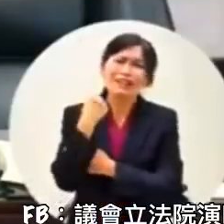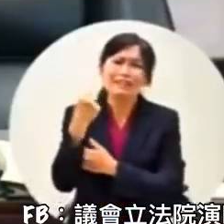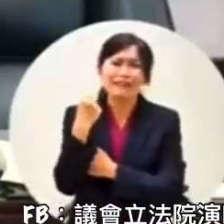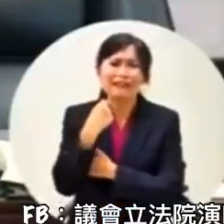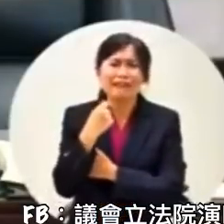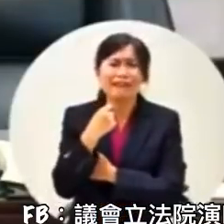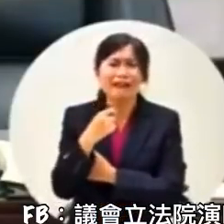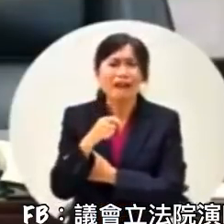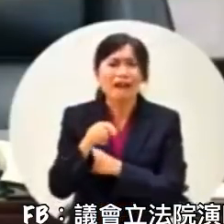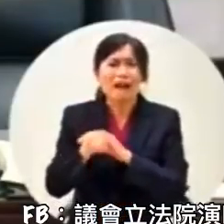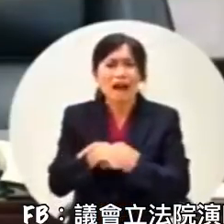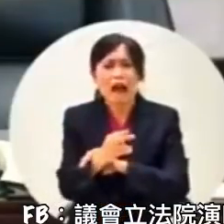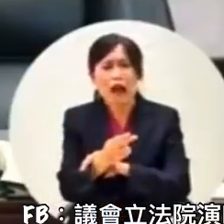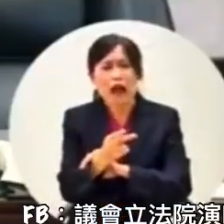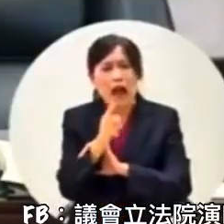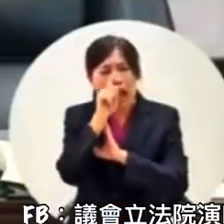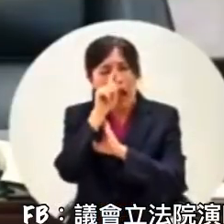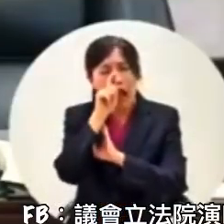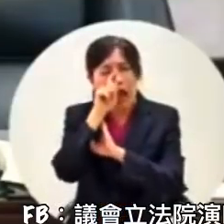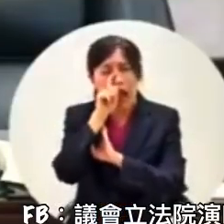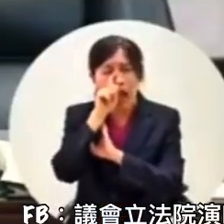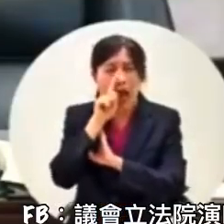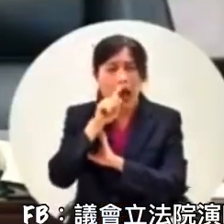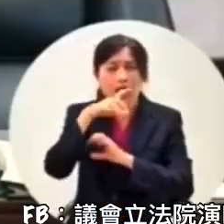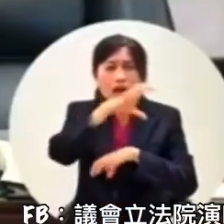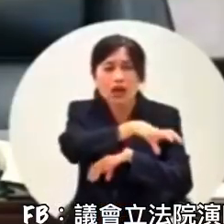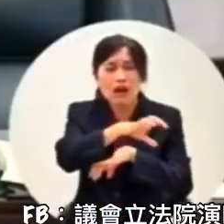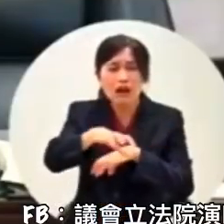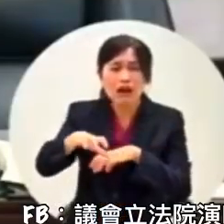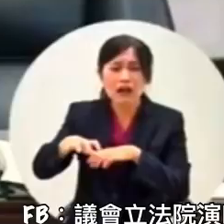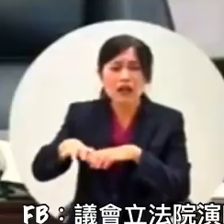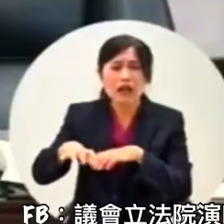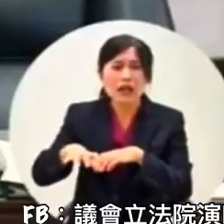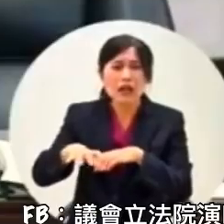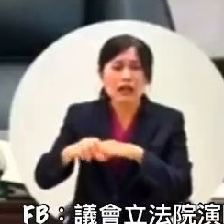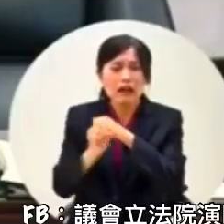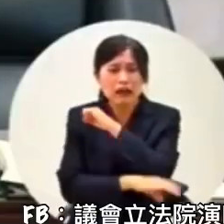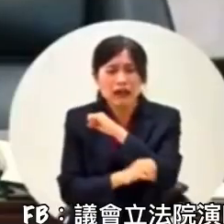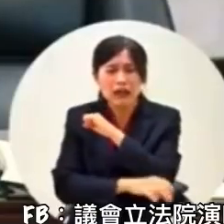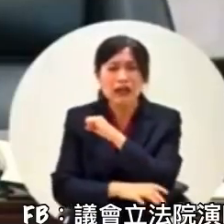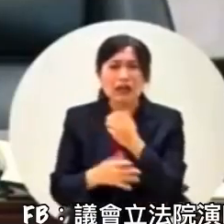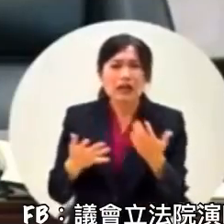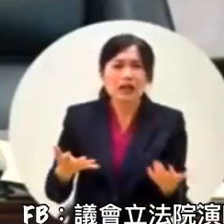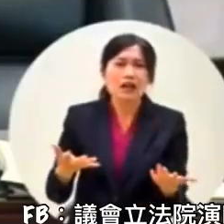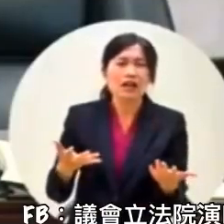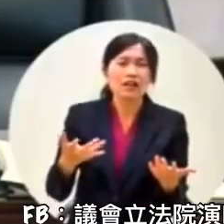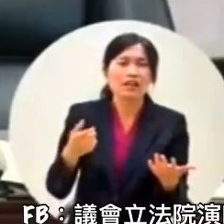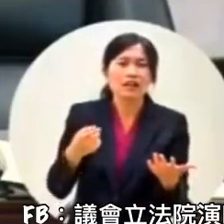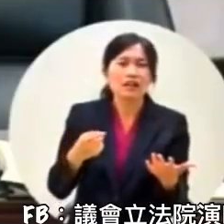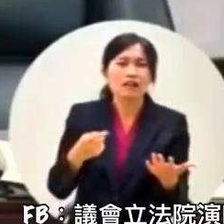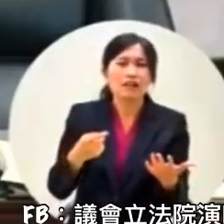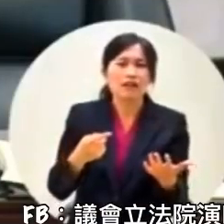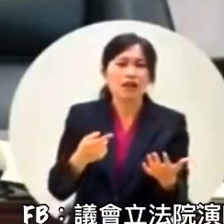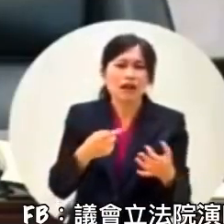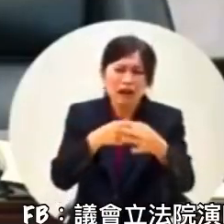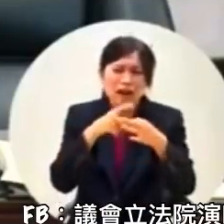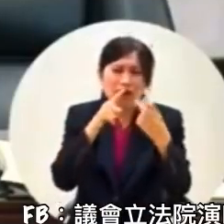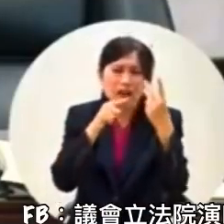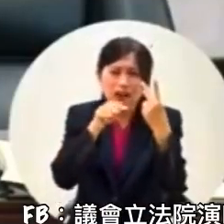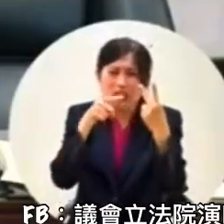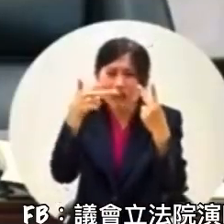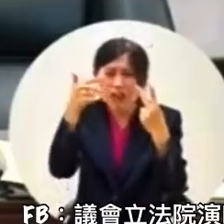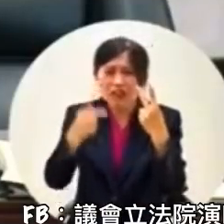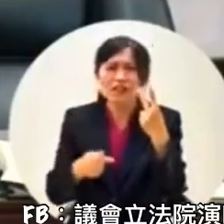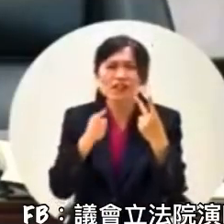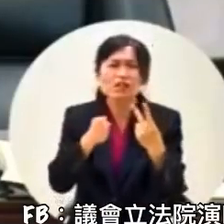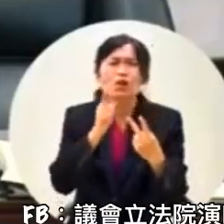遐济，环境成本那么高，就给我们这么多。所以这是为什么一直在强调这个统筹税分配管哦，不